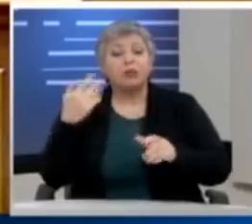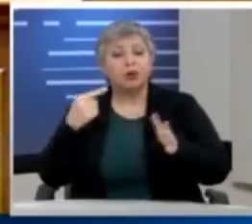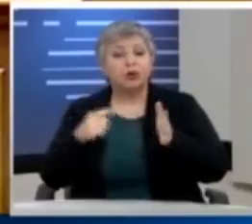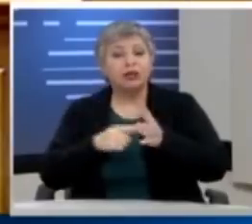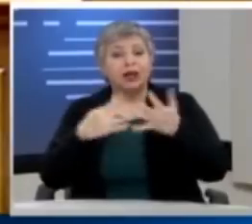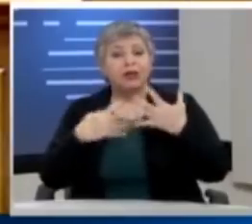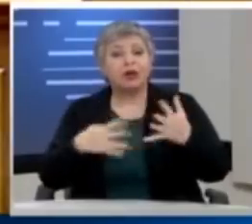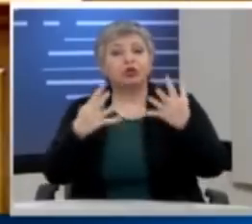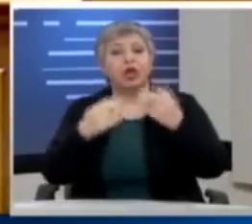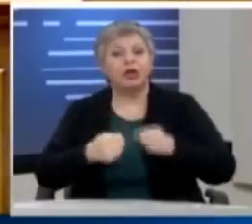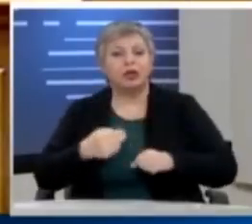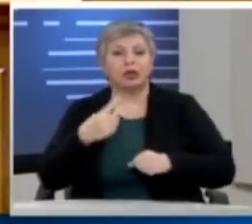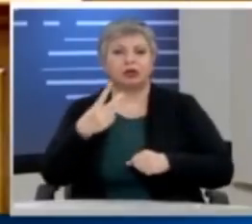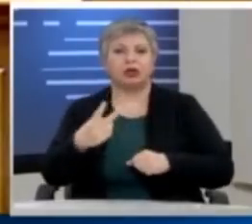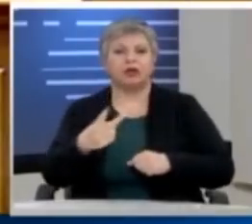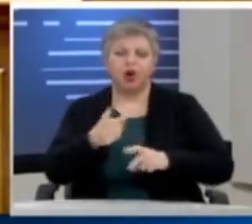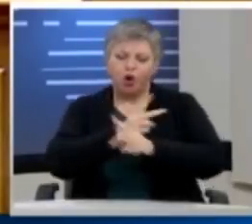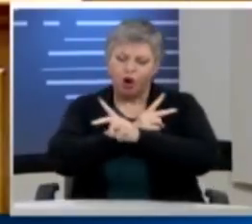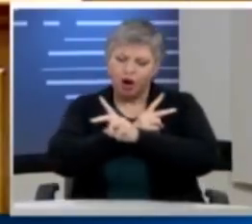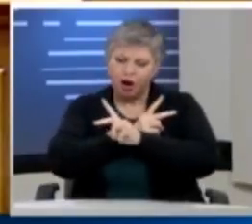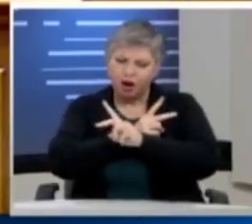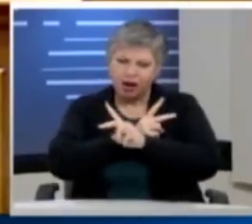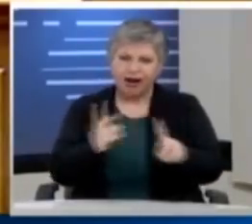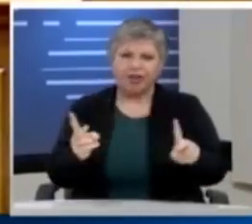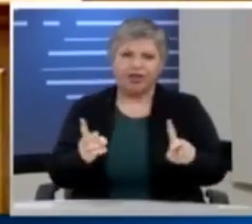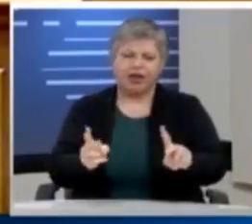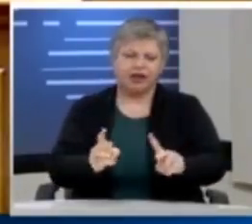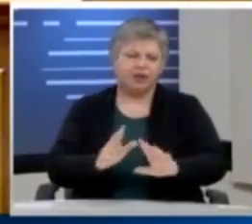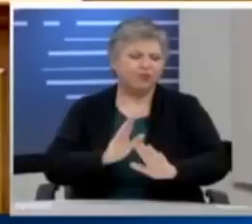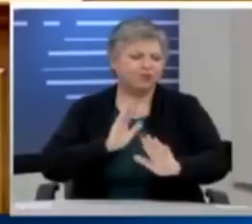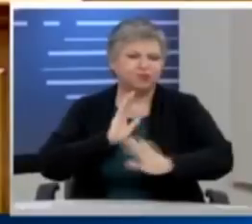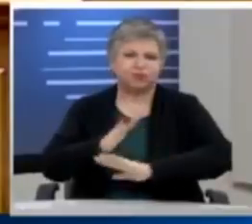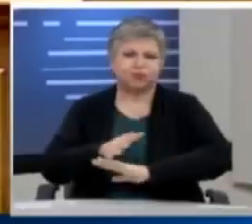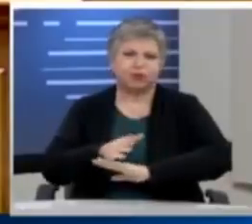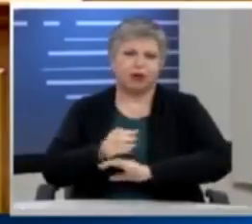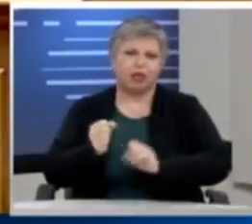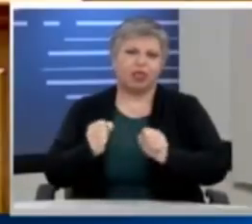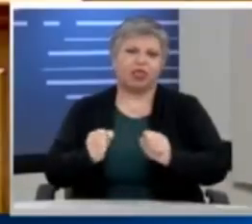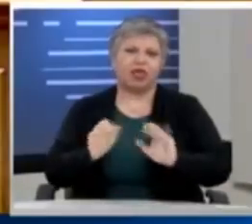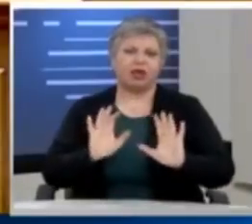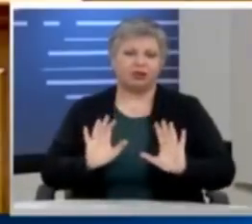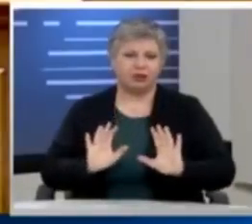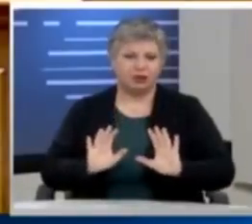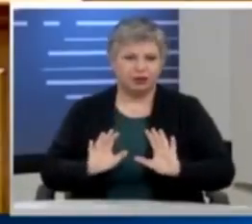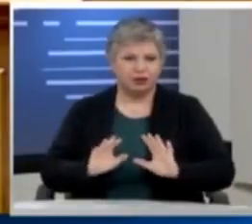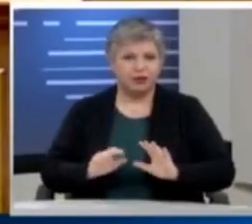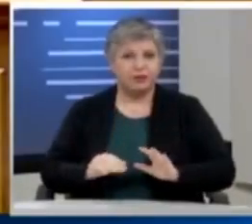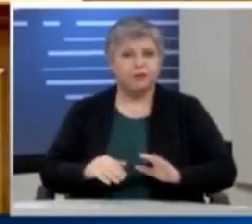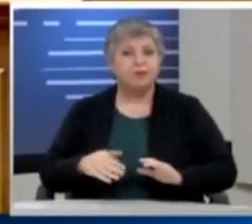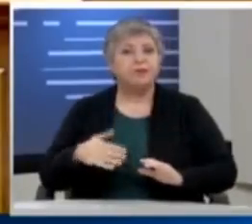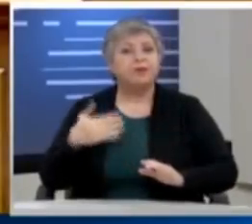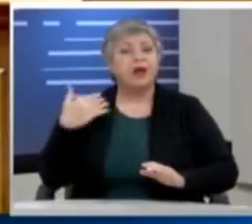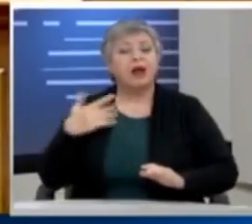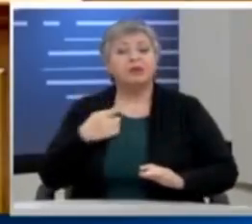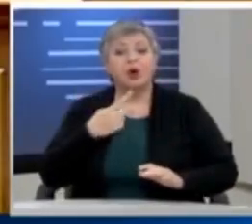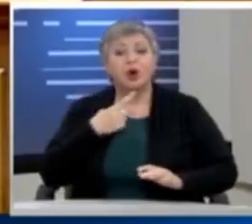1992 είχε ξεκάθαρη και κρυστάλλινη θέση. Τοποθετήθηκε στο ζήτημα αποθέσεις